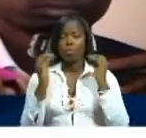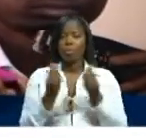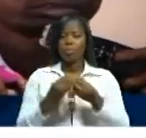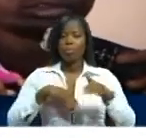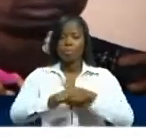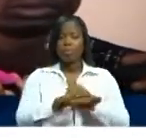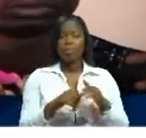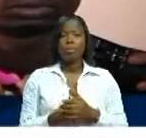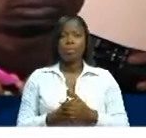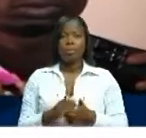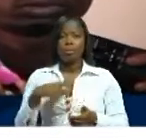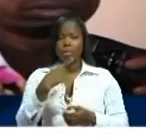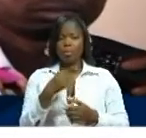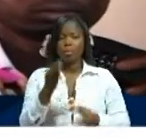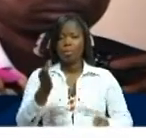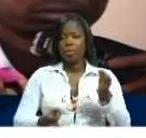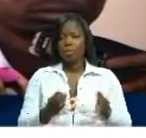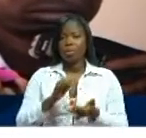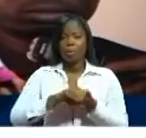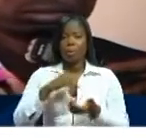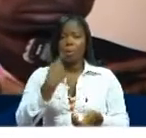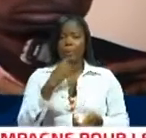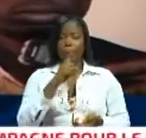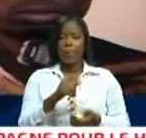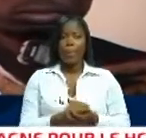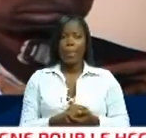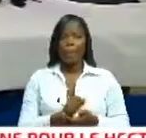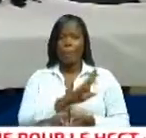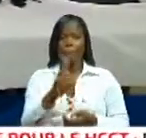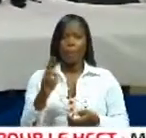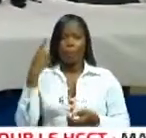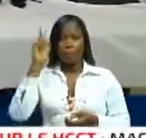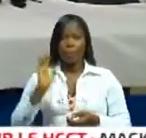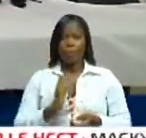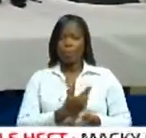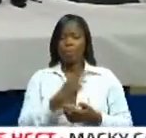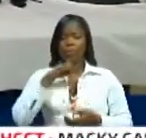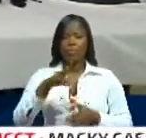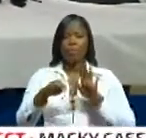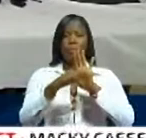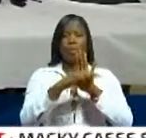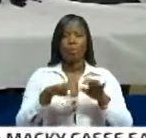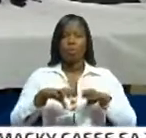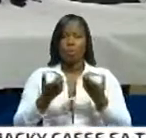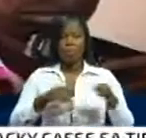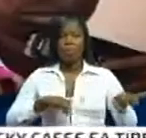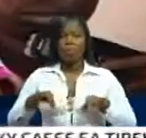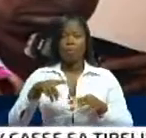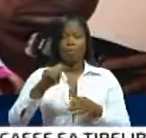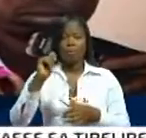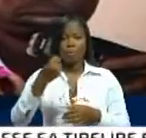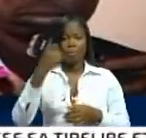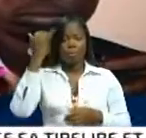qui concerne les huissiers de justice ce qui libérera sion pour nous vraiment parce que comment se fait-il n'est ce pas